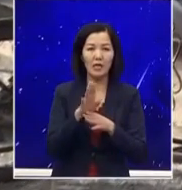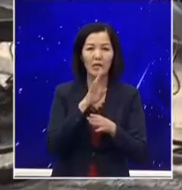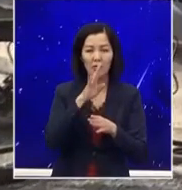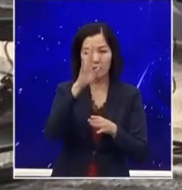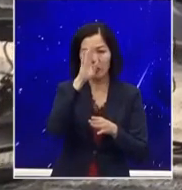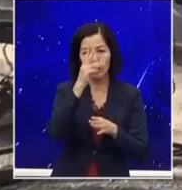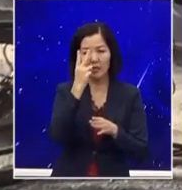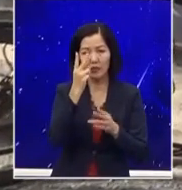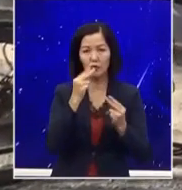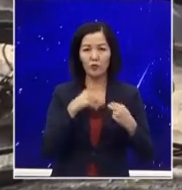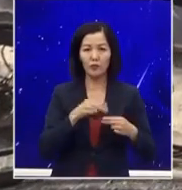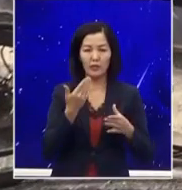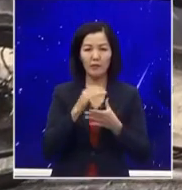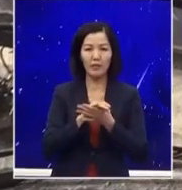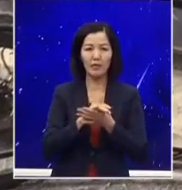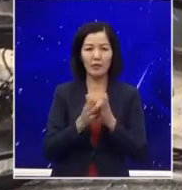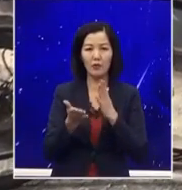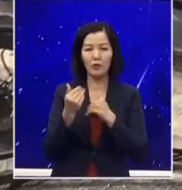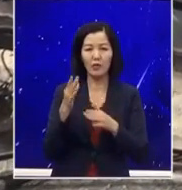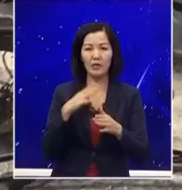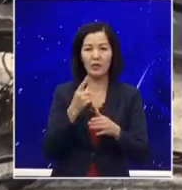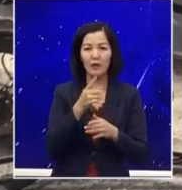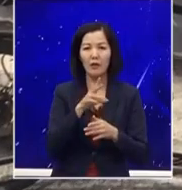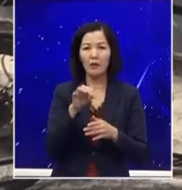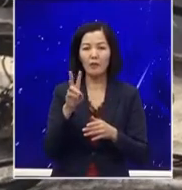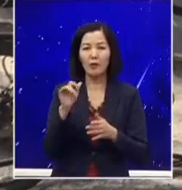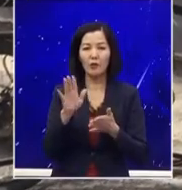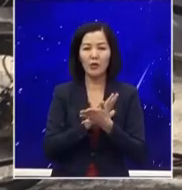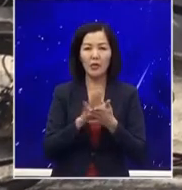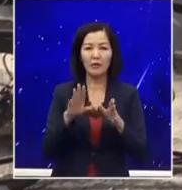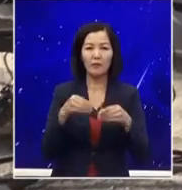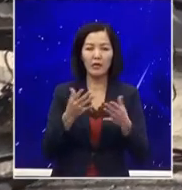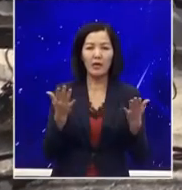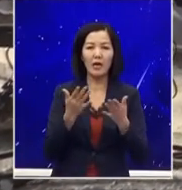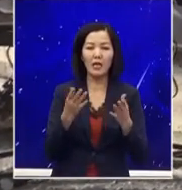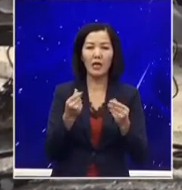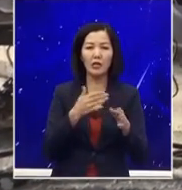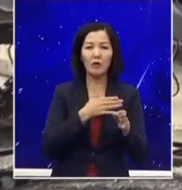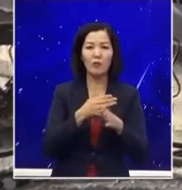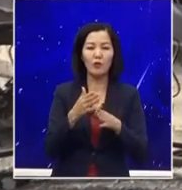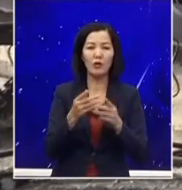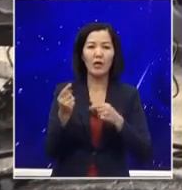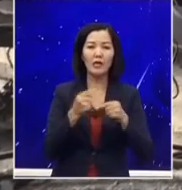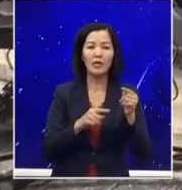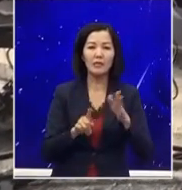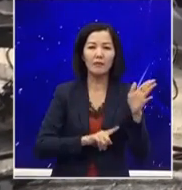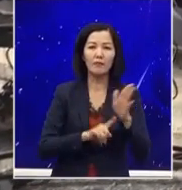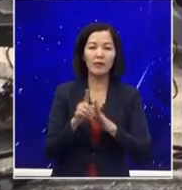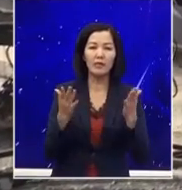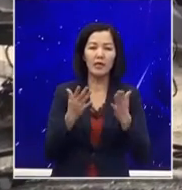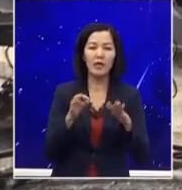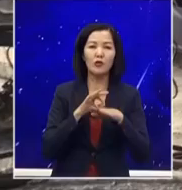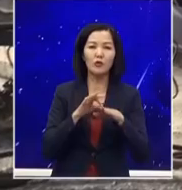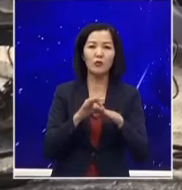жігіттердің жұмыстарымен, бастамаларымен таныстық. Өткенде ғана 1 миллион грант берілген болатын. Соны қалай жұмсап жатыр, кәсіптерін бастады ма, қалай жүріп